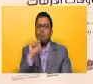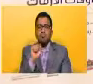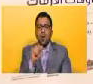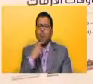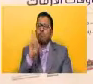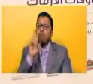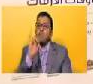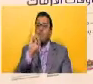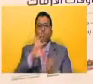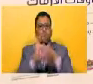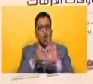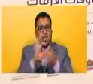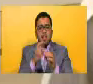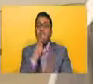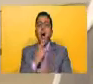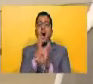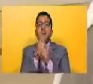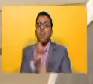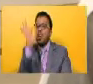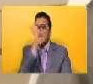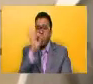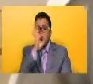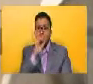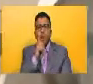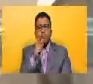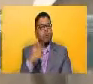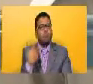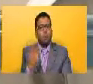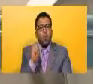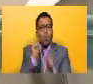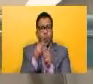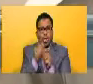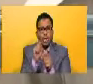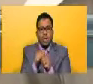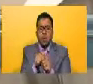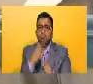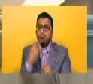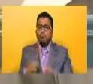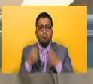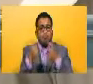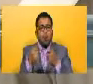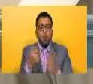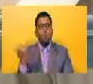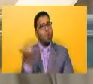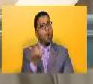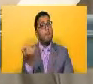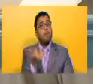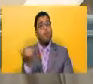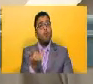بين المؤسسات المعنية بالحفاظ على التراث. هذه الورشة الإقليمية أعتقد هي في غاية